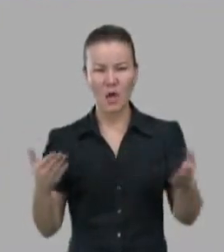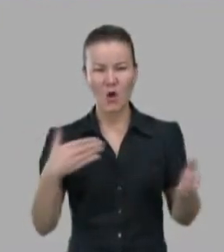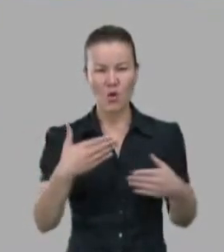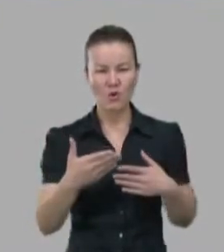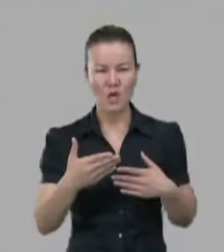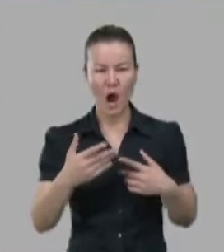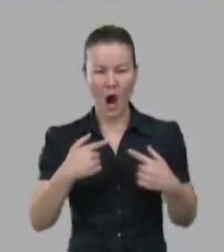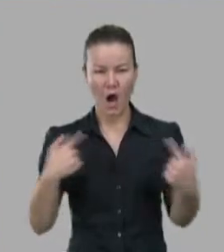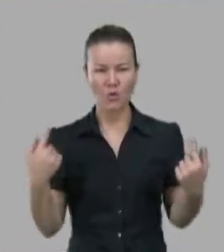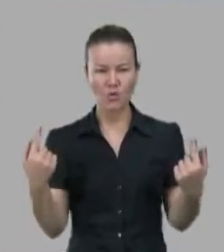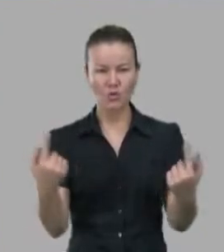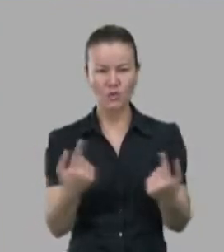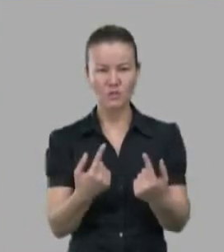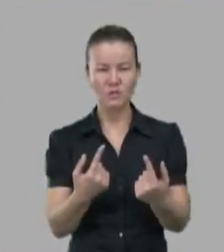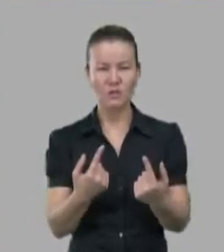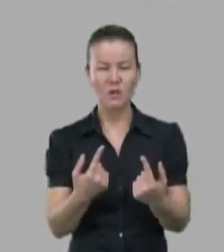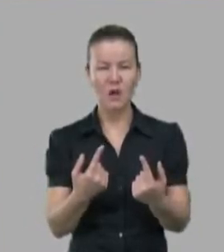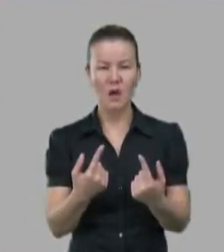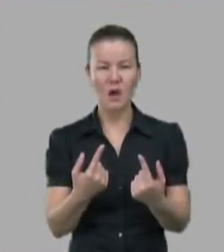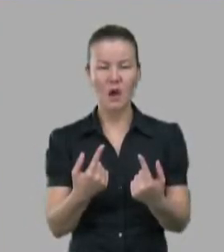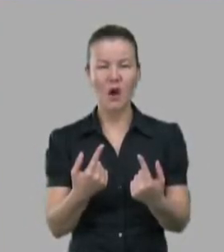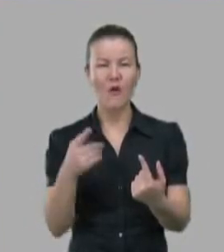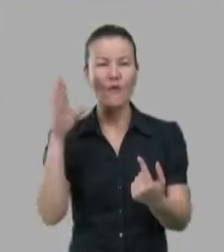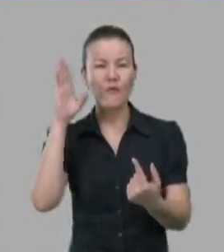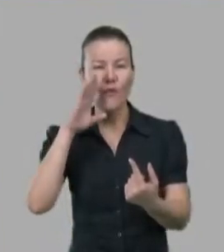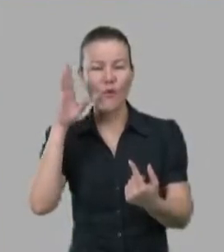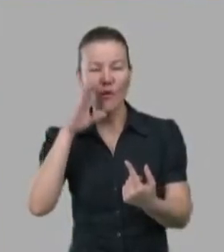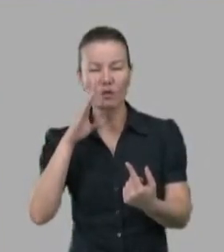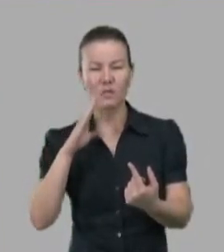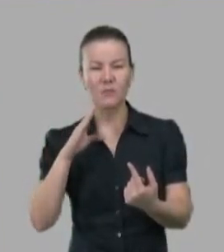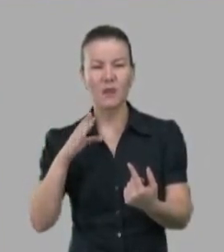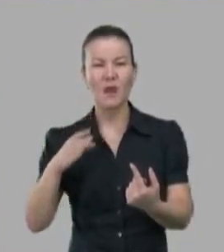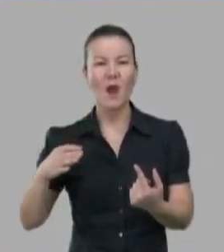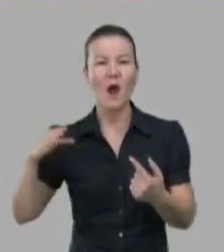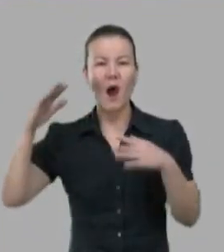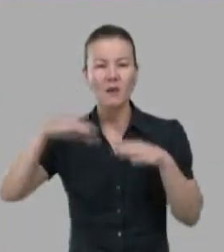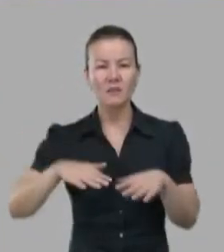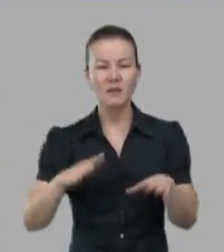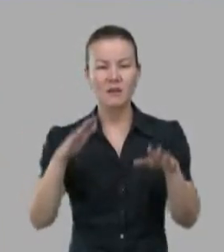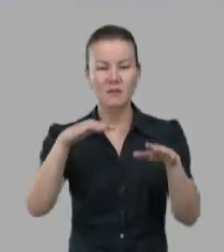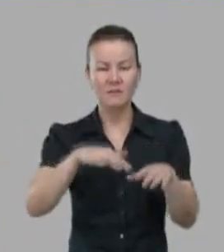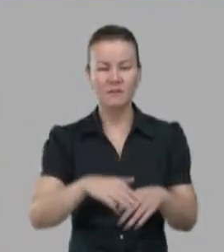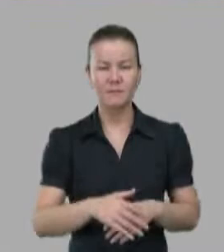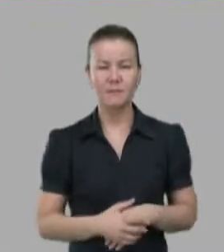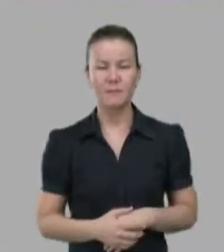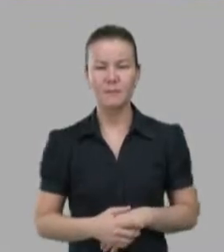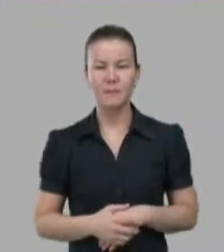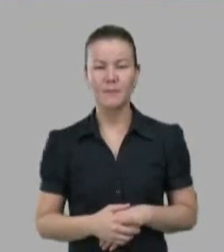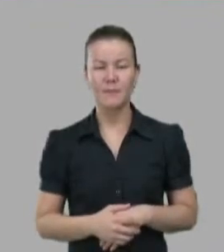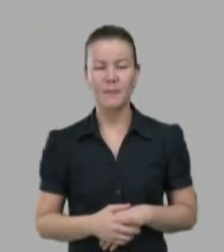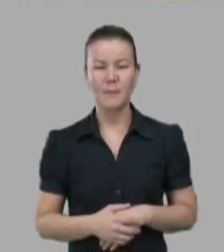сторон окруженная водами океанов.